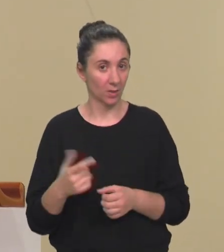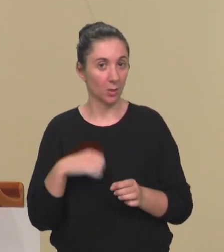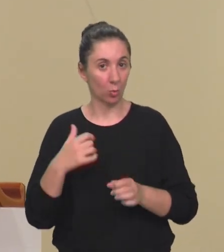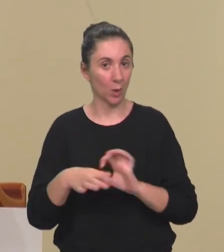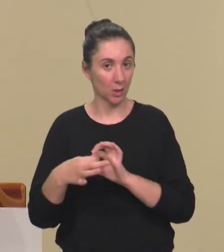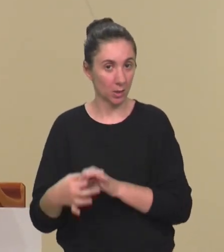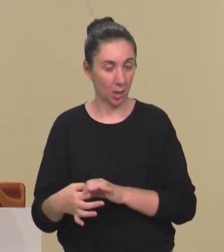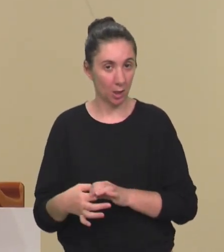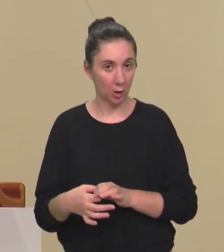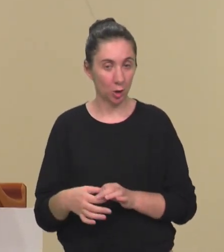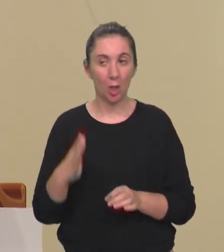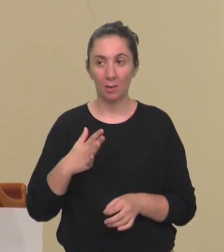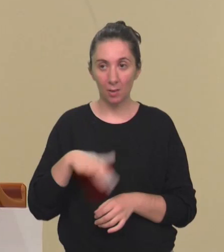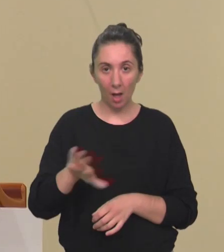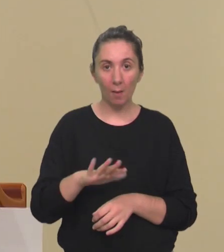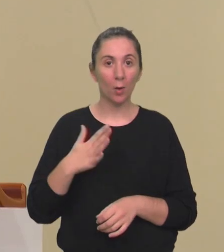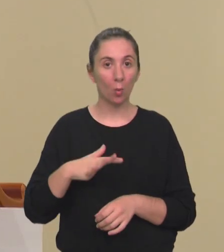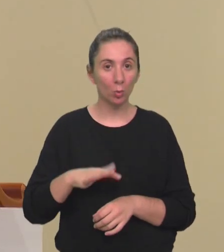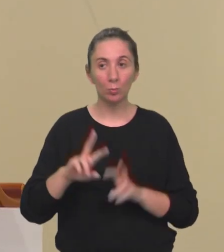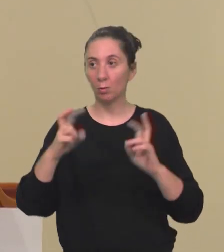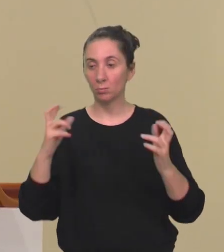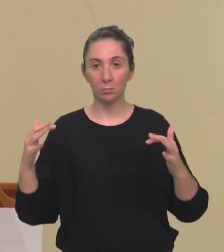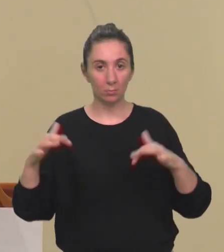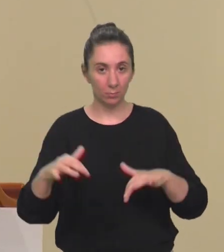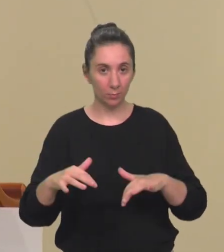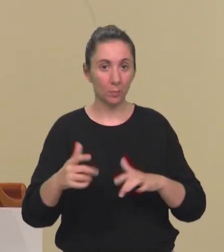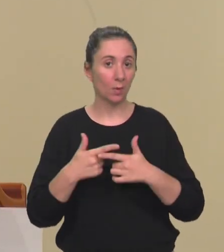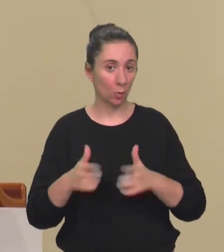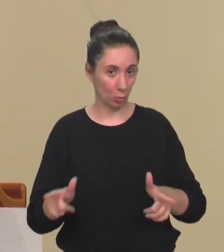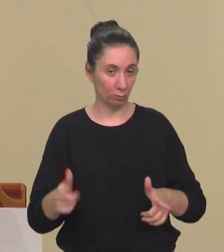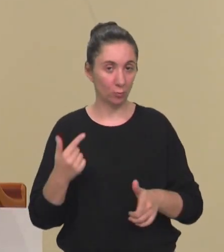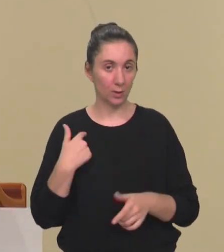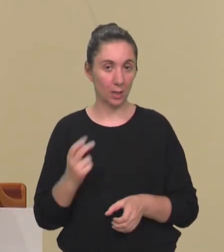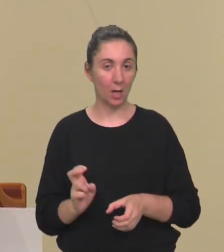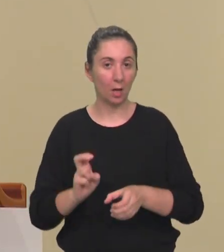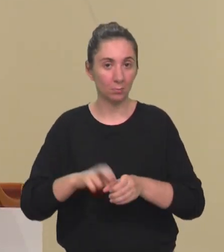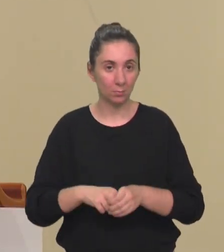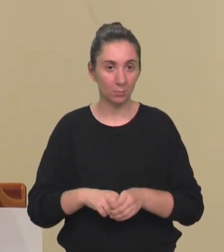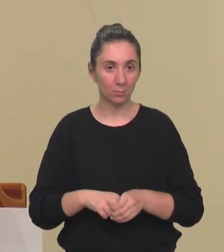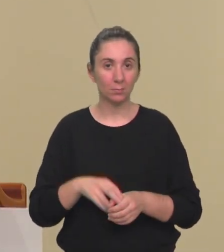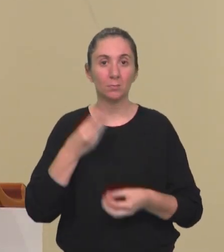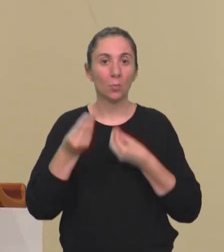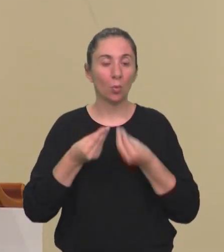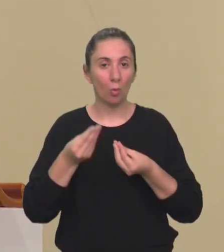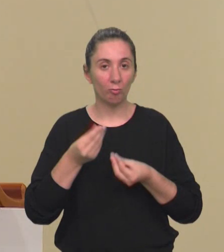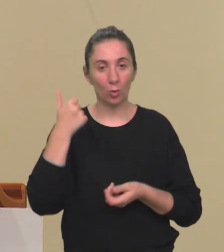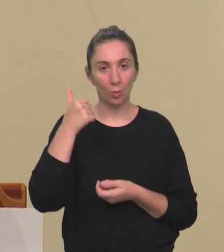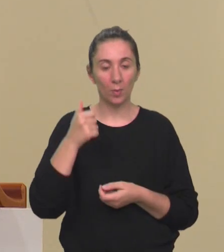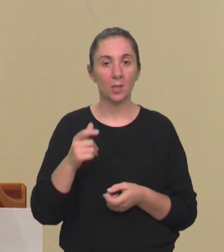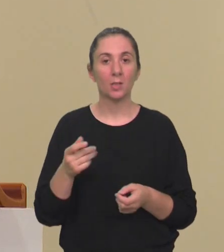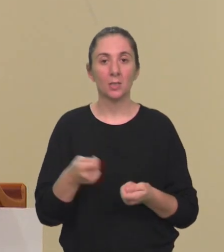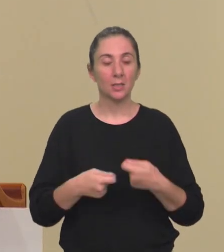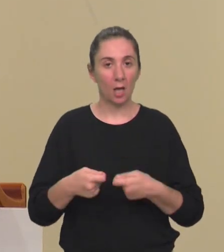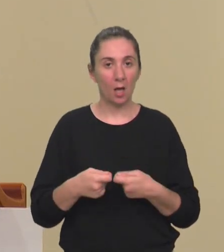Uvažene dame i gospodo, uzvanici, dozvolite da se pridružim pozdravnim govorima u ime